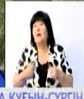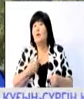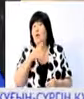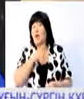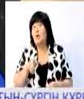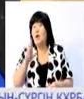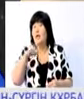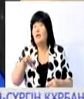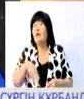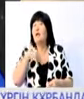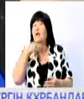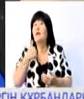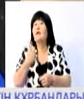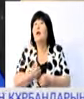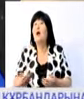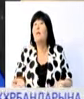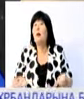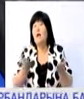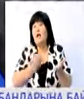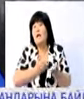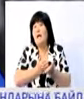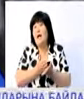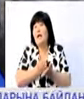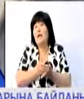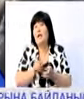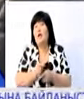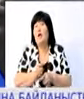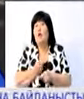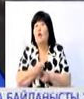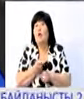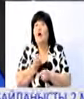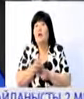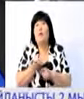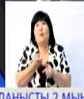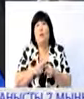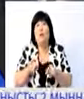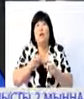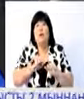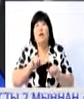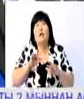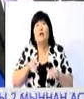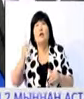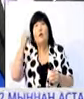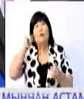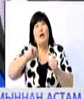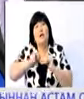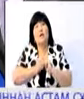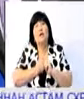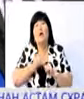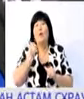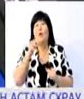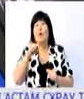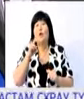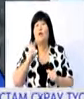тұста елге егі боп бас көтергендіктен саяси жүйенің құрбаны болды. Десе де ерлік істері ұрпақ жадында. 12 тонналық